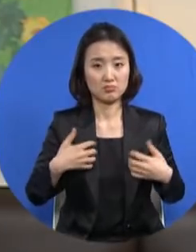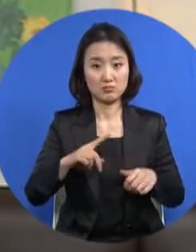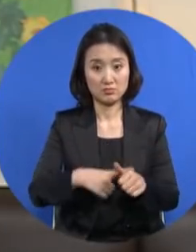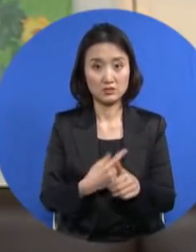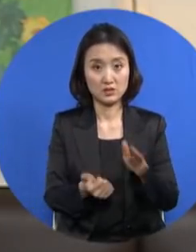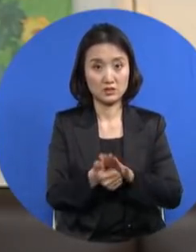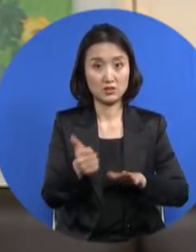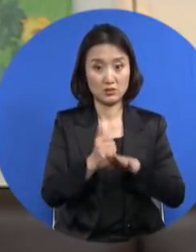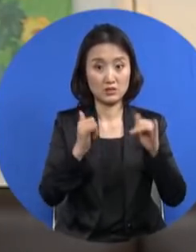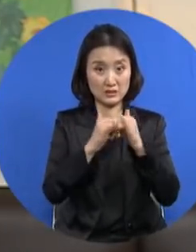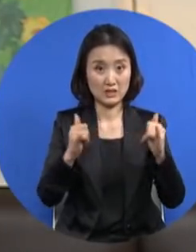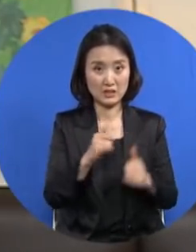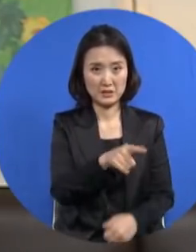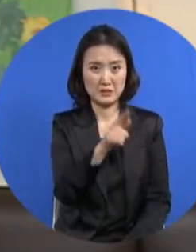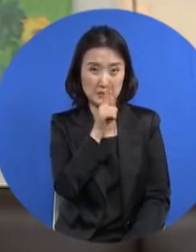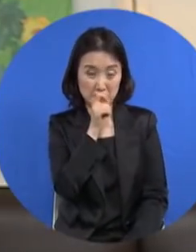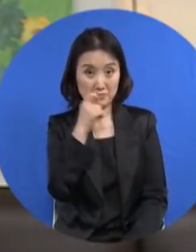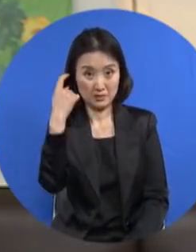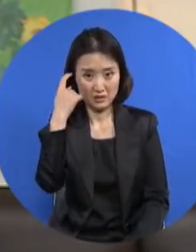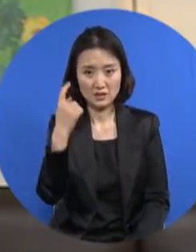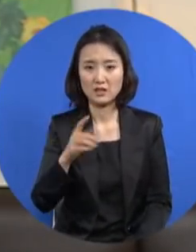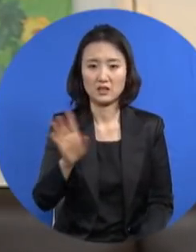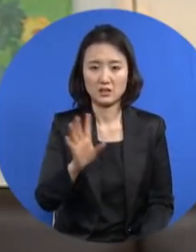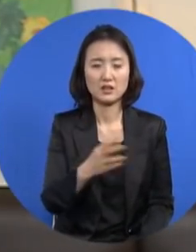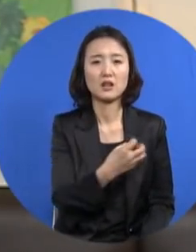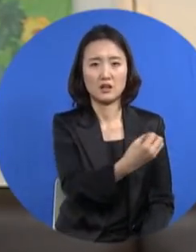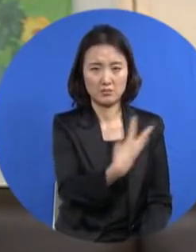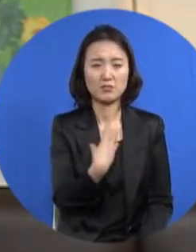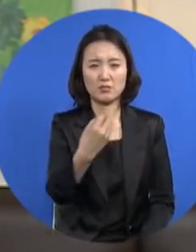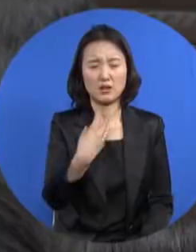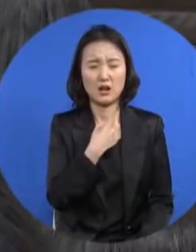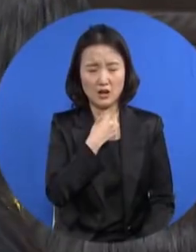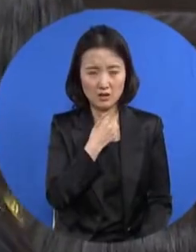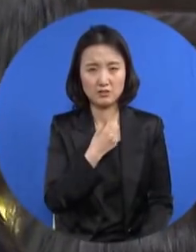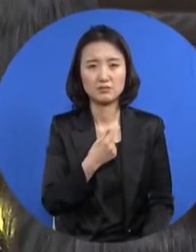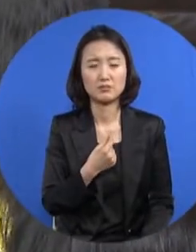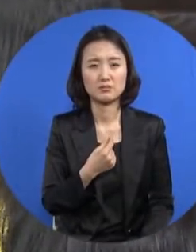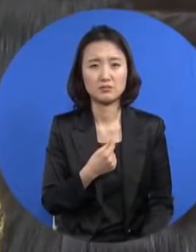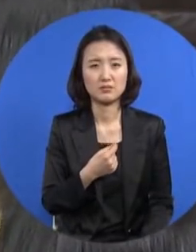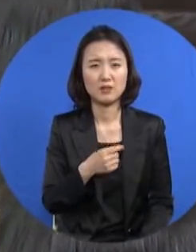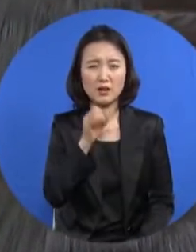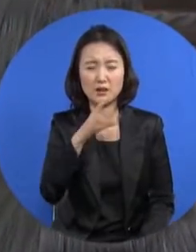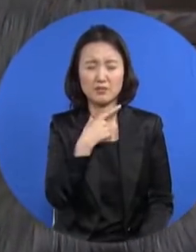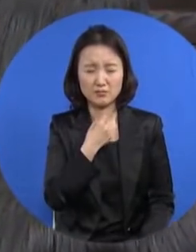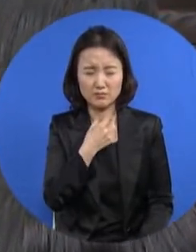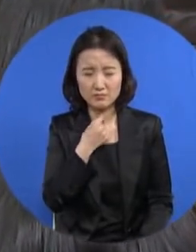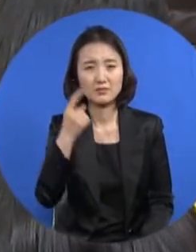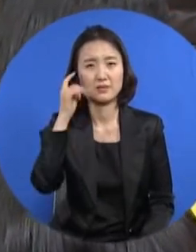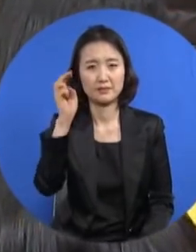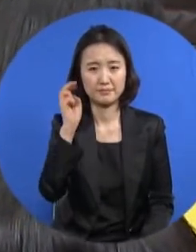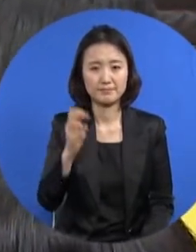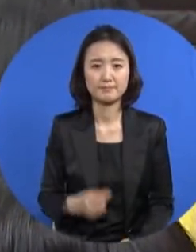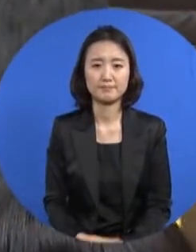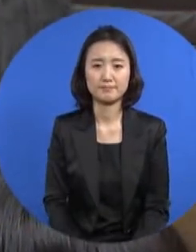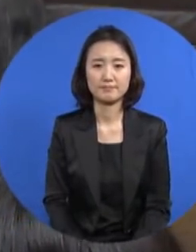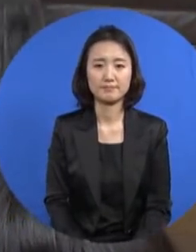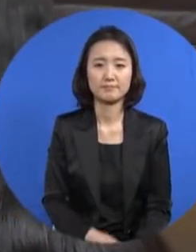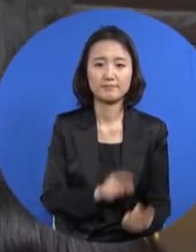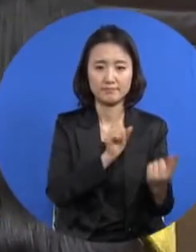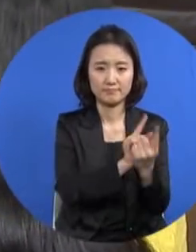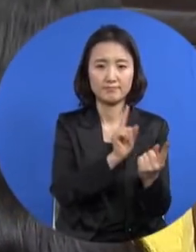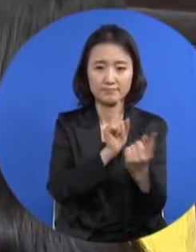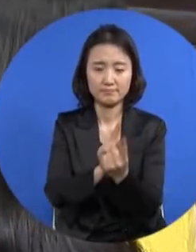성공한 사람 있으면 말 안 해줄 것 같죠? 말해주고 싶어합니다. 입이 간질거려요. 그래서 그런 사람들한테